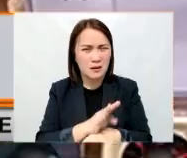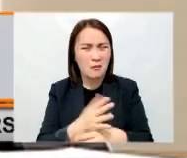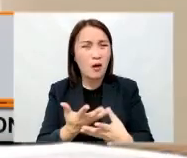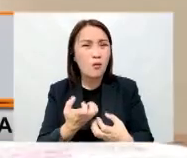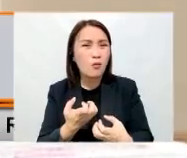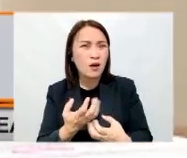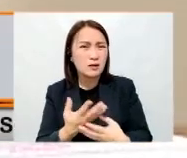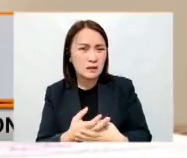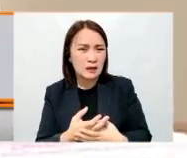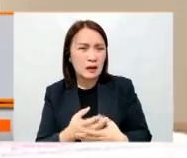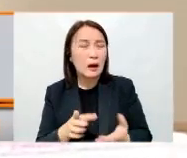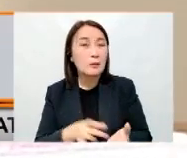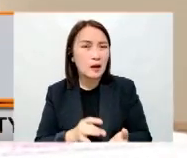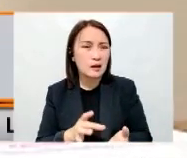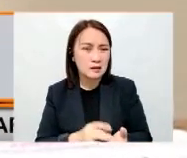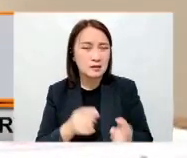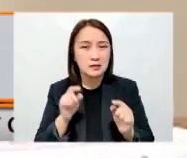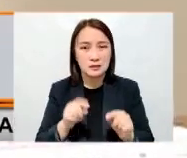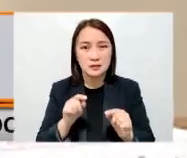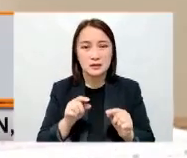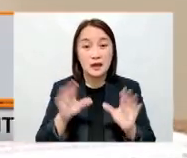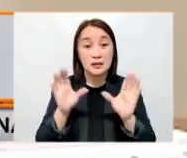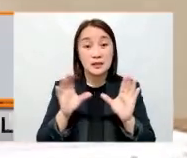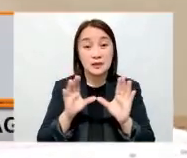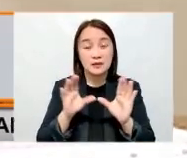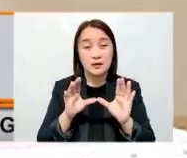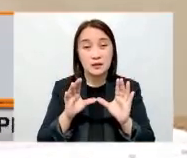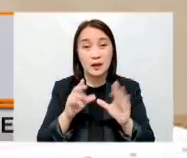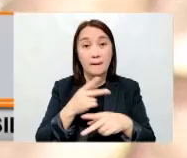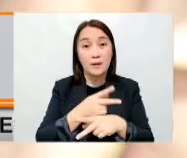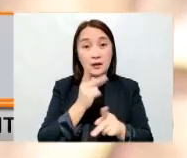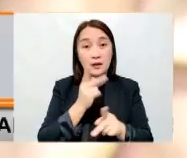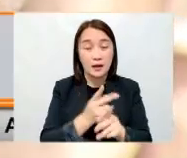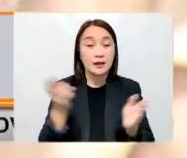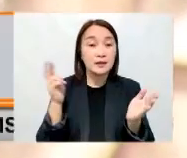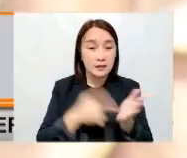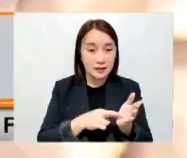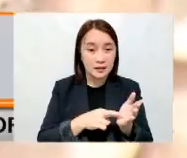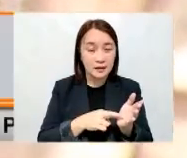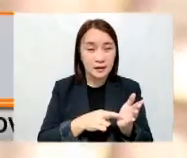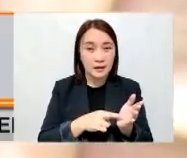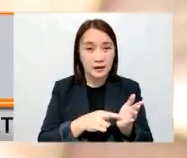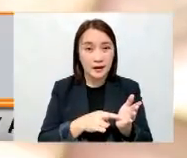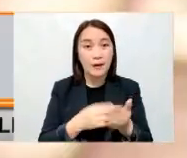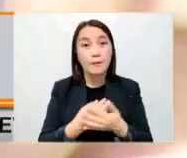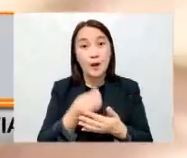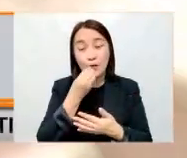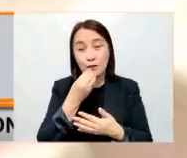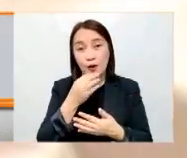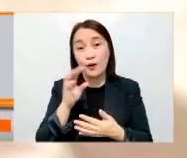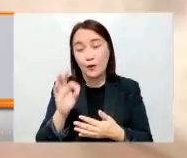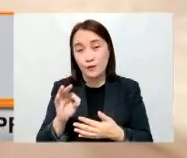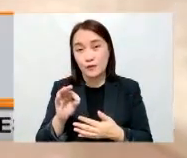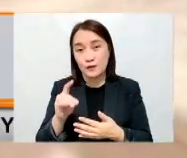avoid. Problema rin daw ang Certificate of Product Registration na kailangang ibaba ng Food and Drug Administration para makapag-import ang bansa ng mga